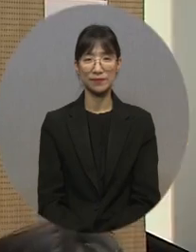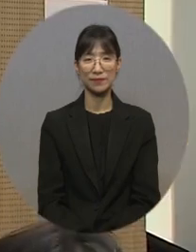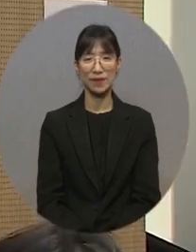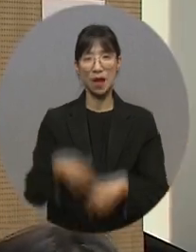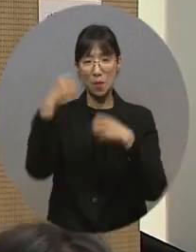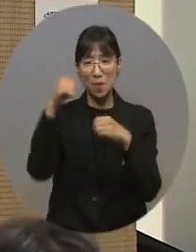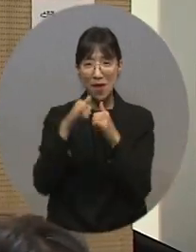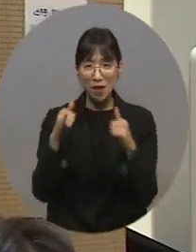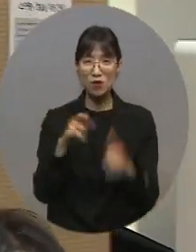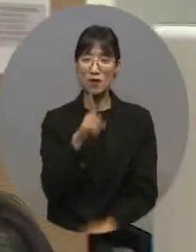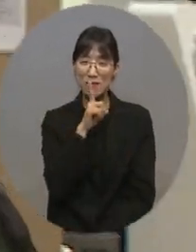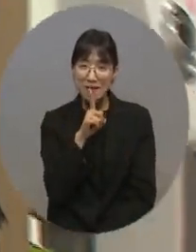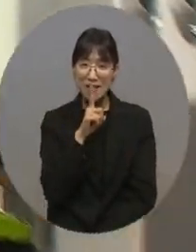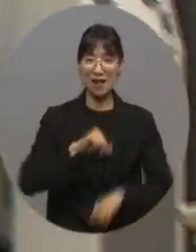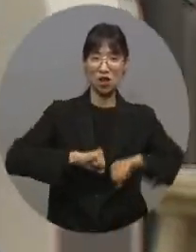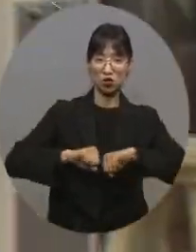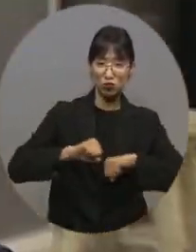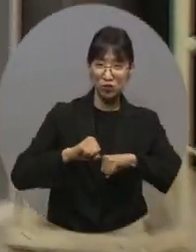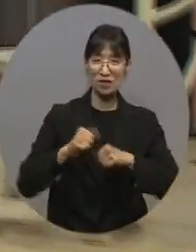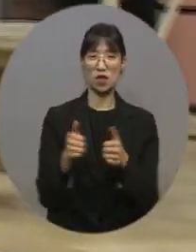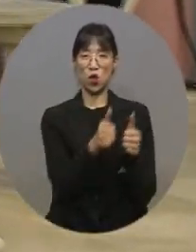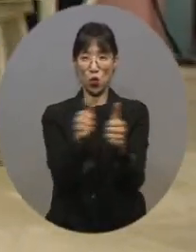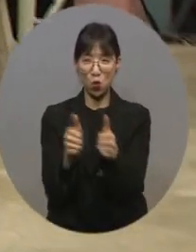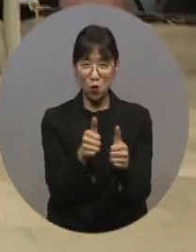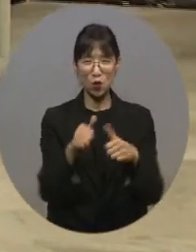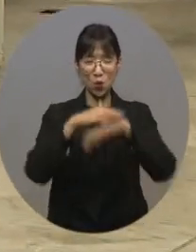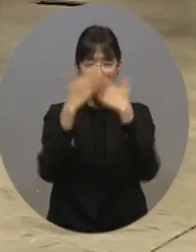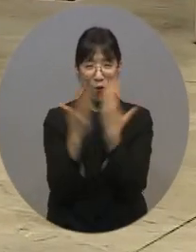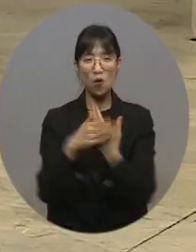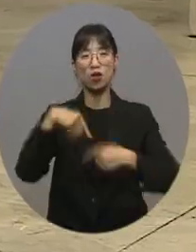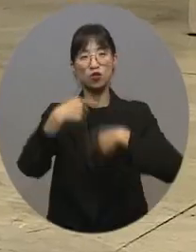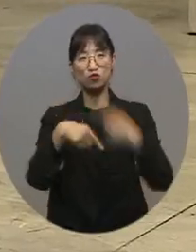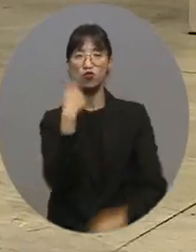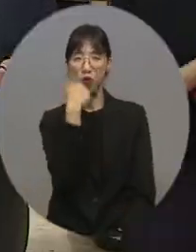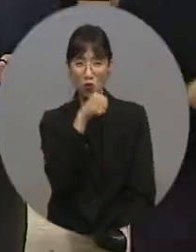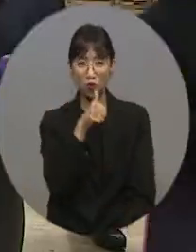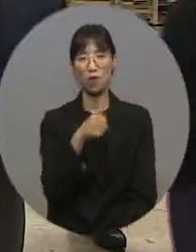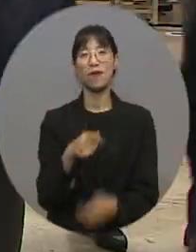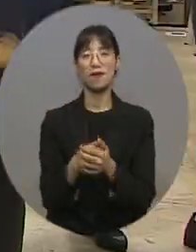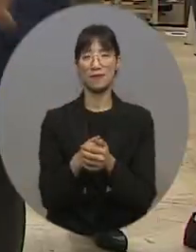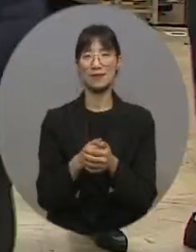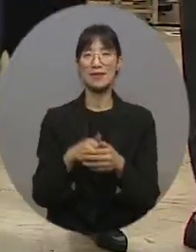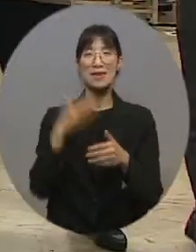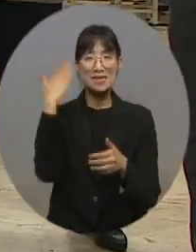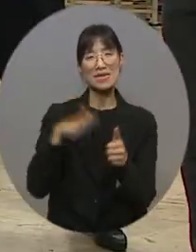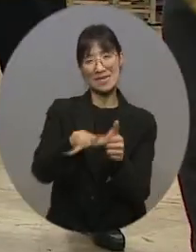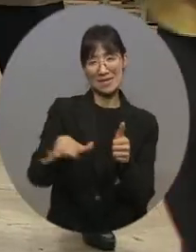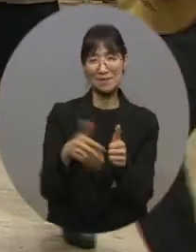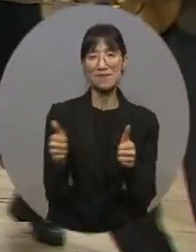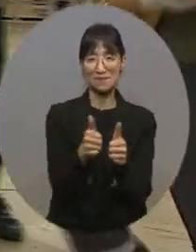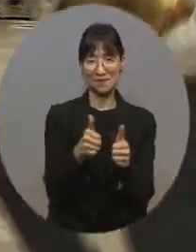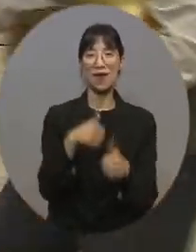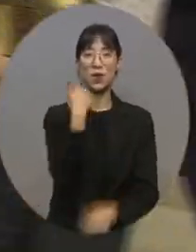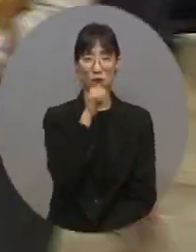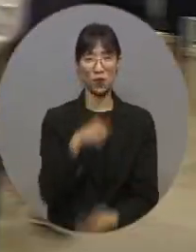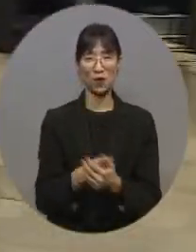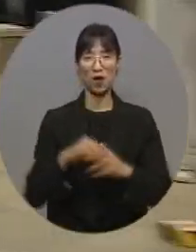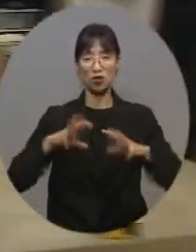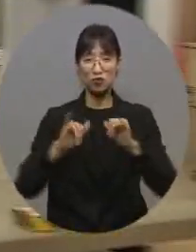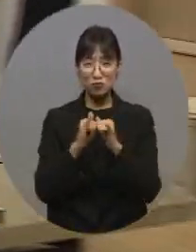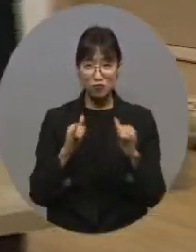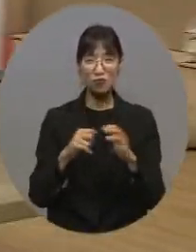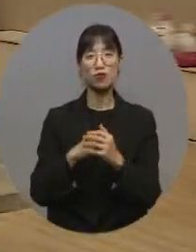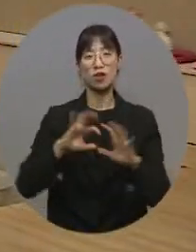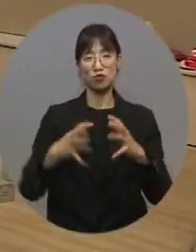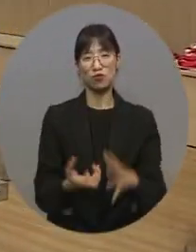배우들의 대사, 움직임, 동선을 모두 고려해 수어 통역을 진행하는 그림자 수어 통역. 국립극단은 소외